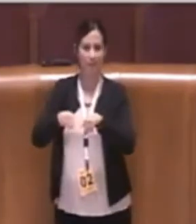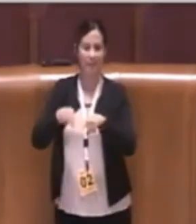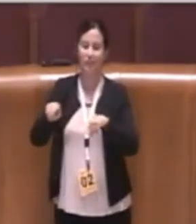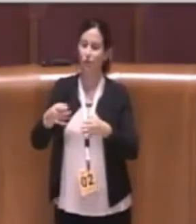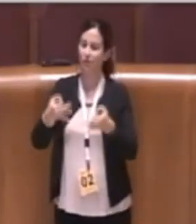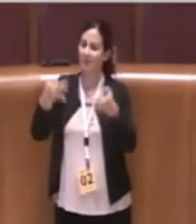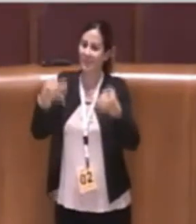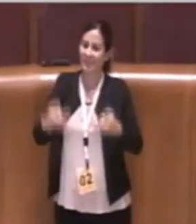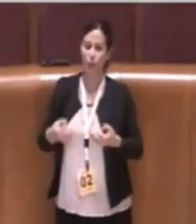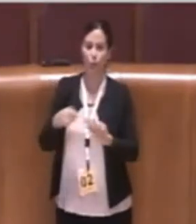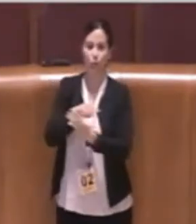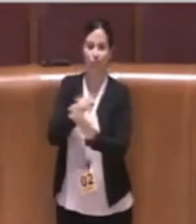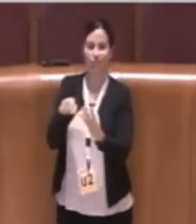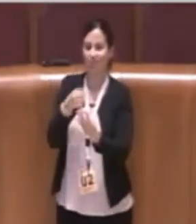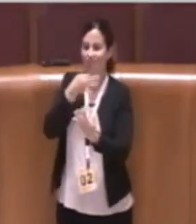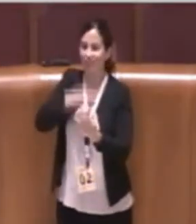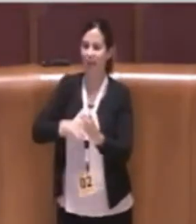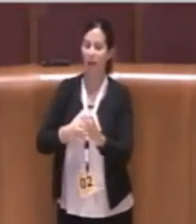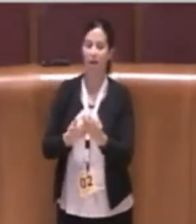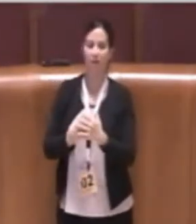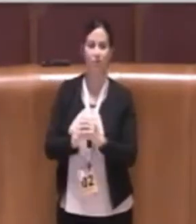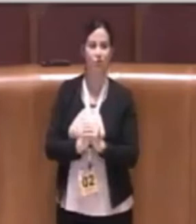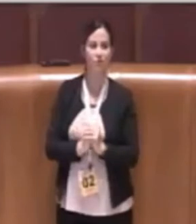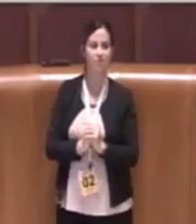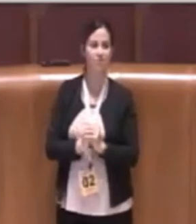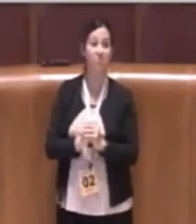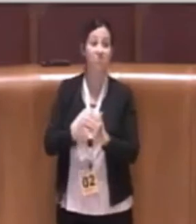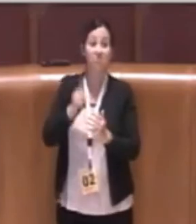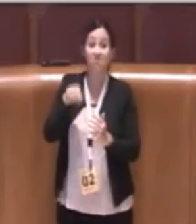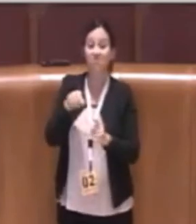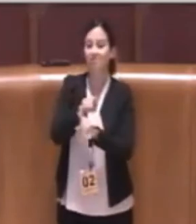vissuto anche con noi qui tre banchi, sanno l'importanza